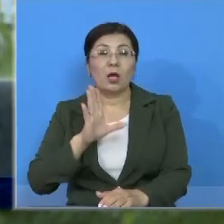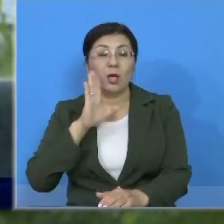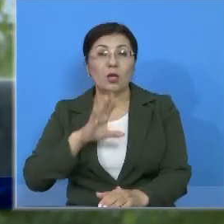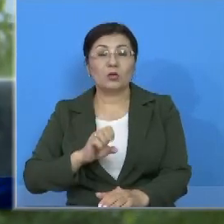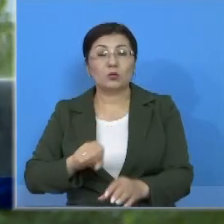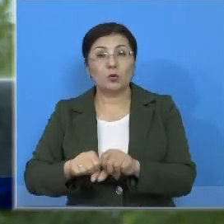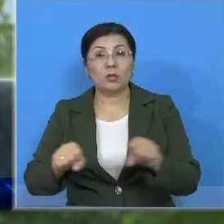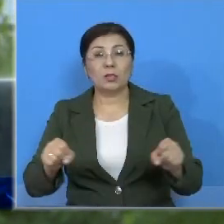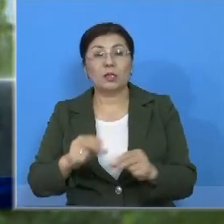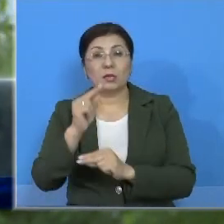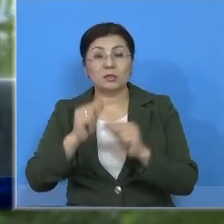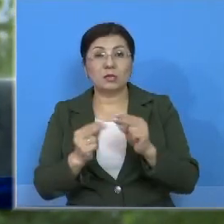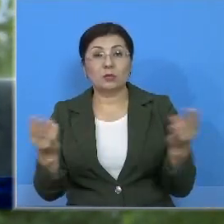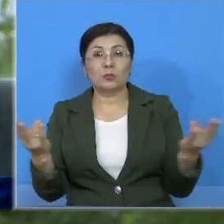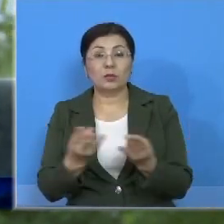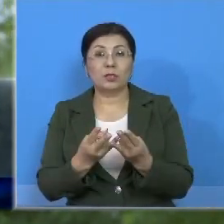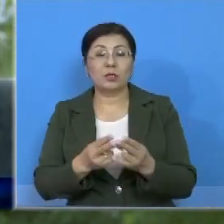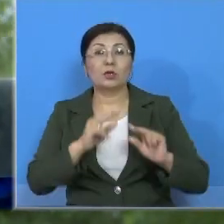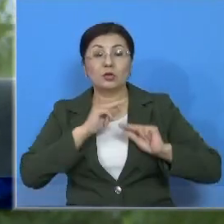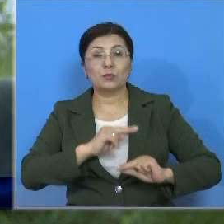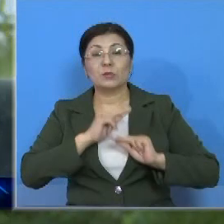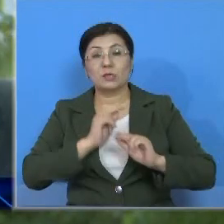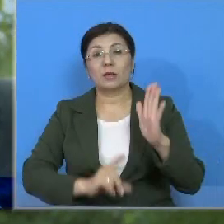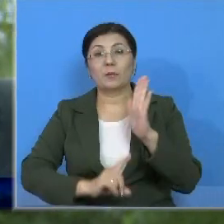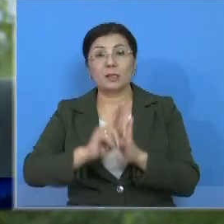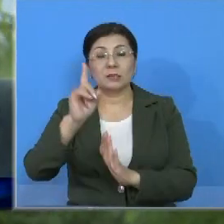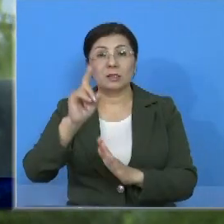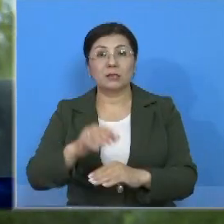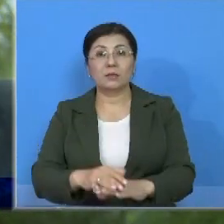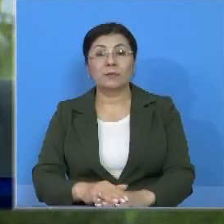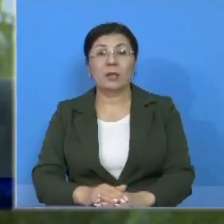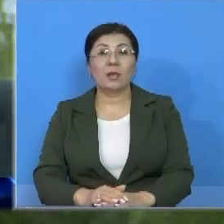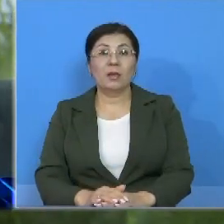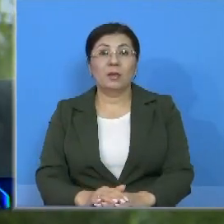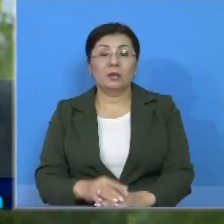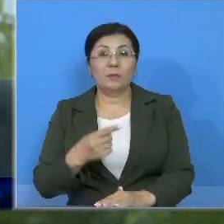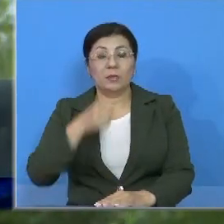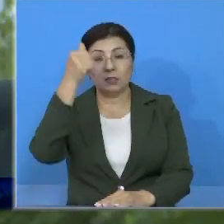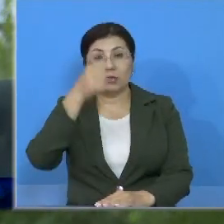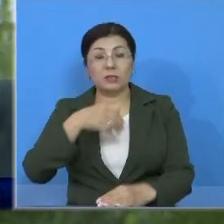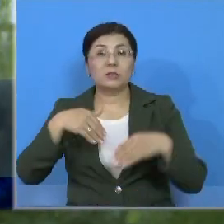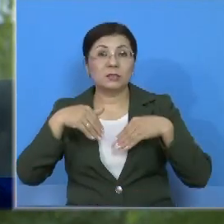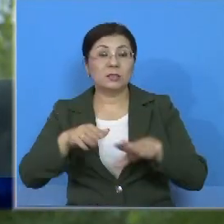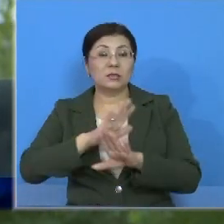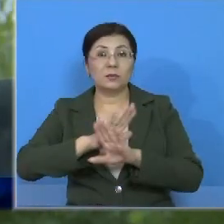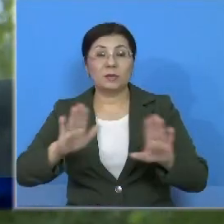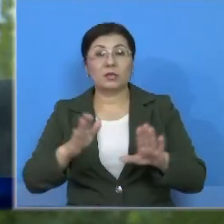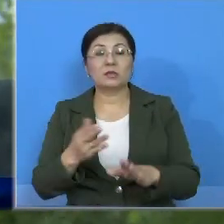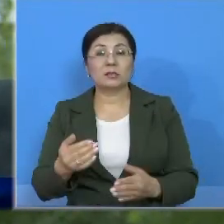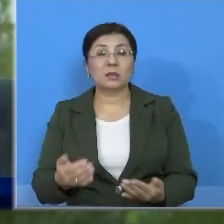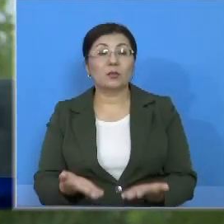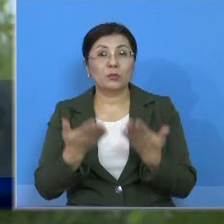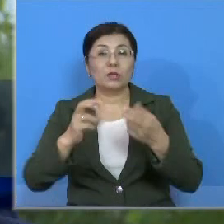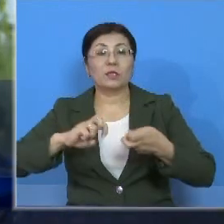үшін. Үлкен қаражат, жұмыстанып жатырмыз. Енді бір жылдың ішінде шешем деп айта алмаймыз, бірақ сіздің көтерген